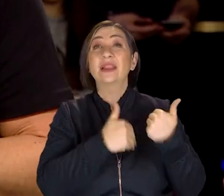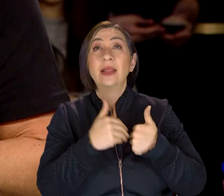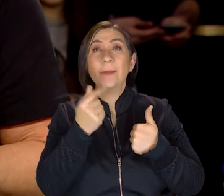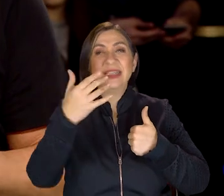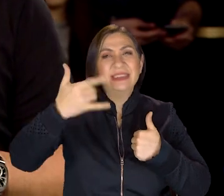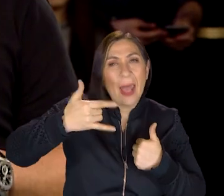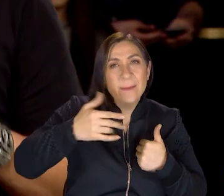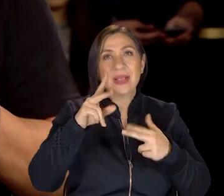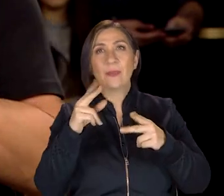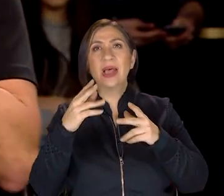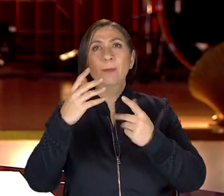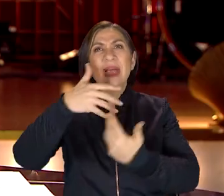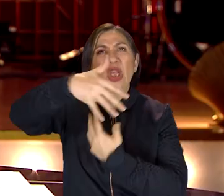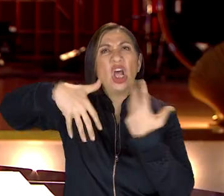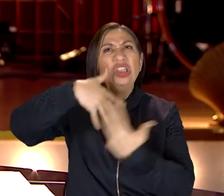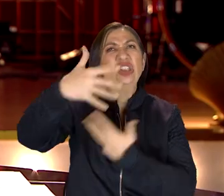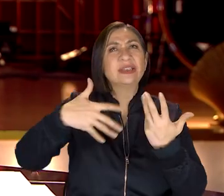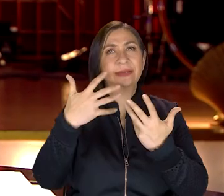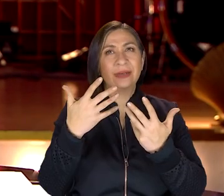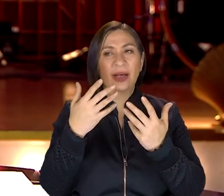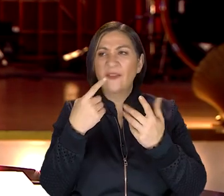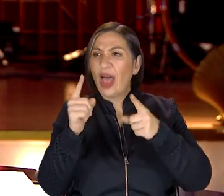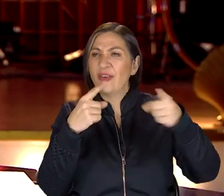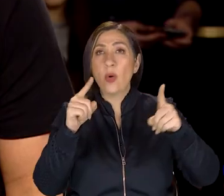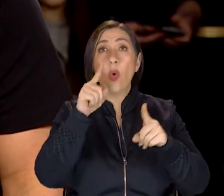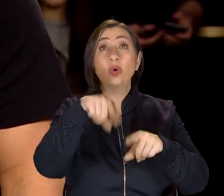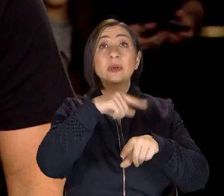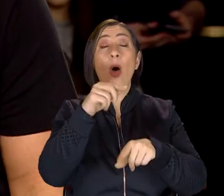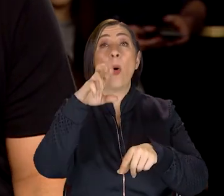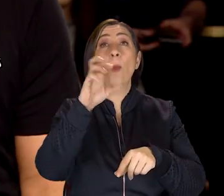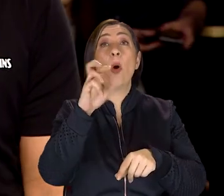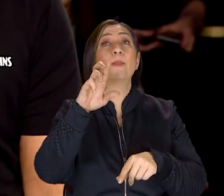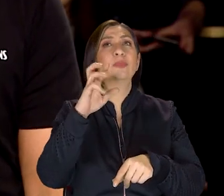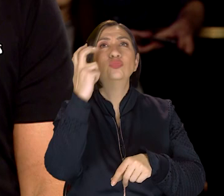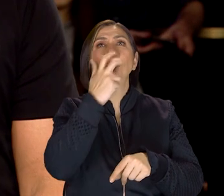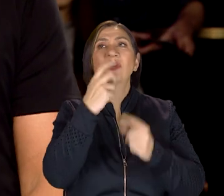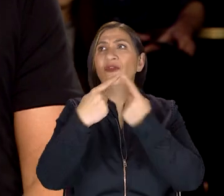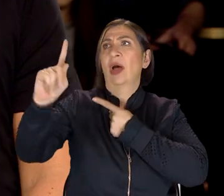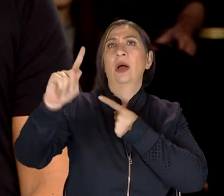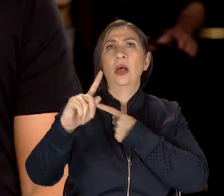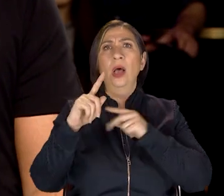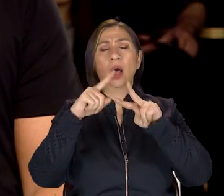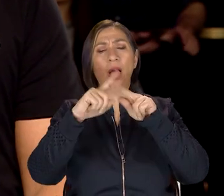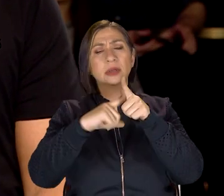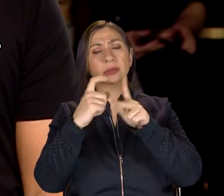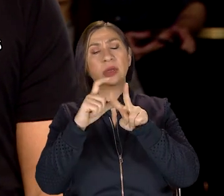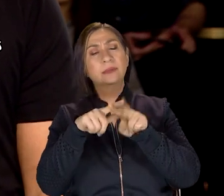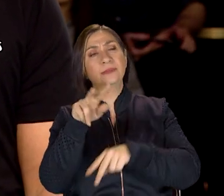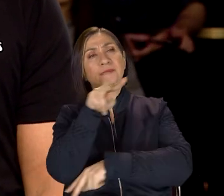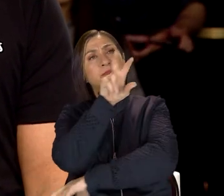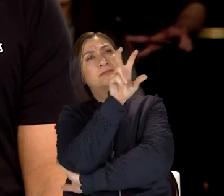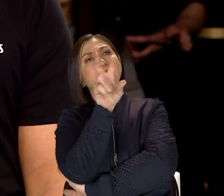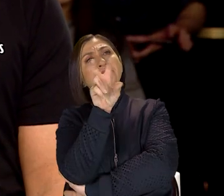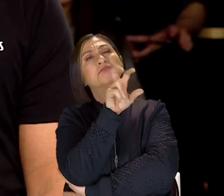Hafif böyle rapimsi falan. Hani abuk bir şey yani. O dönemin pop müziğine çok aykırı bir şey. Ajda Pekkan oturuyor böyle bakıyor